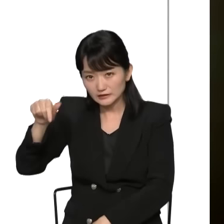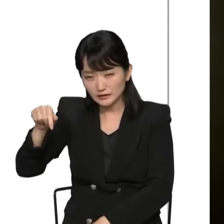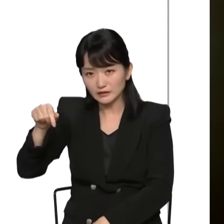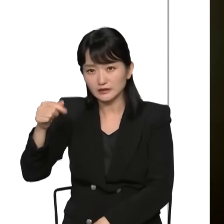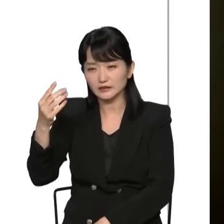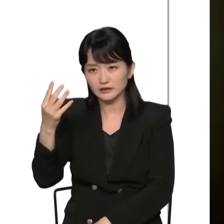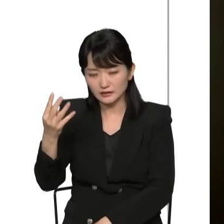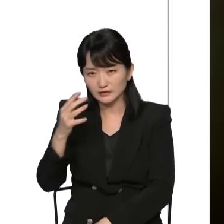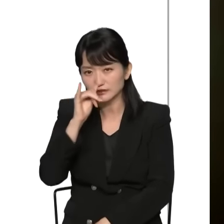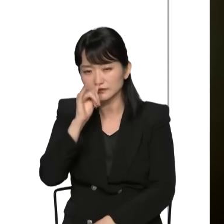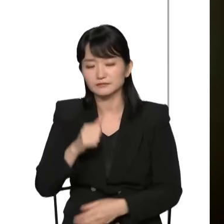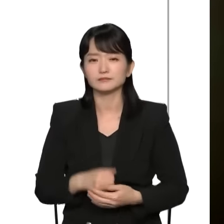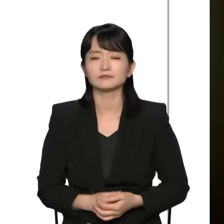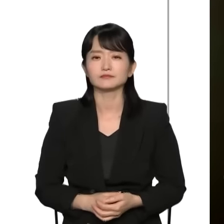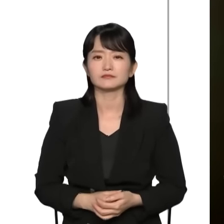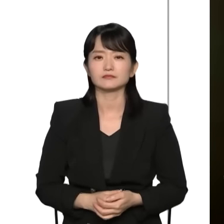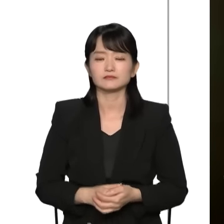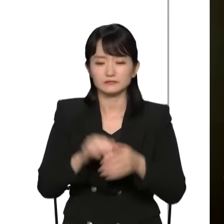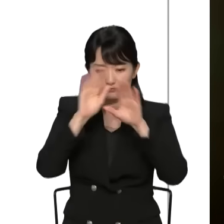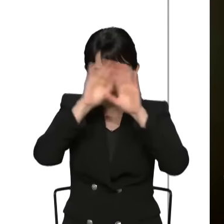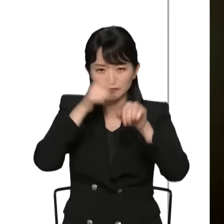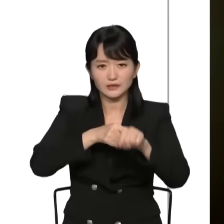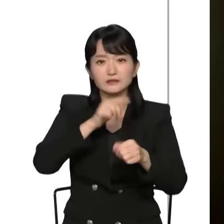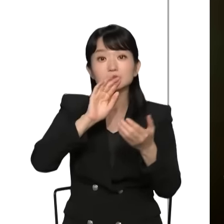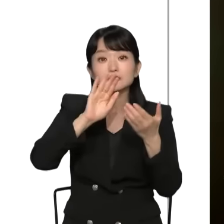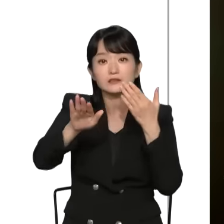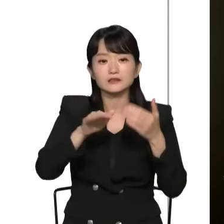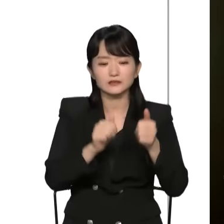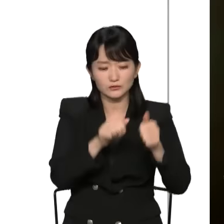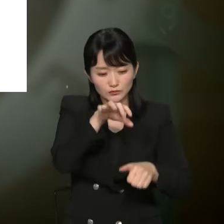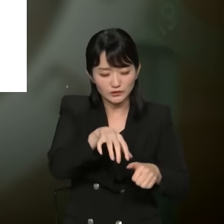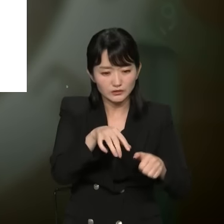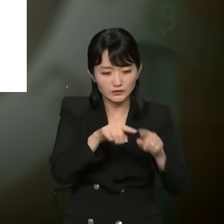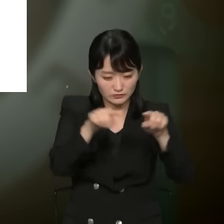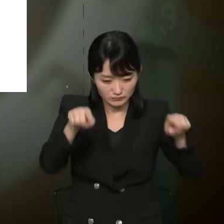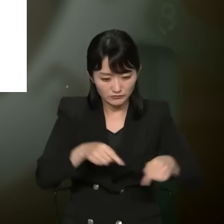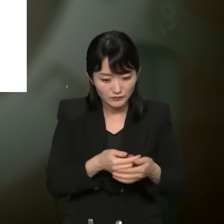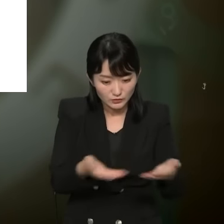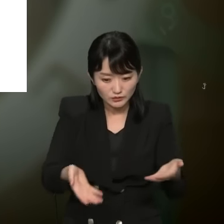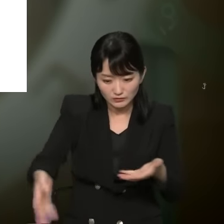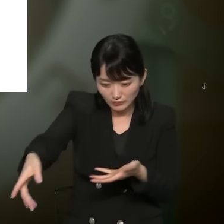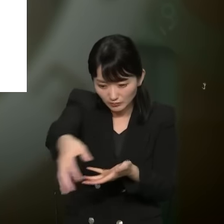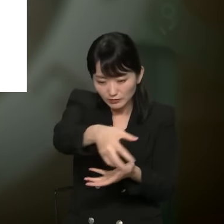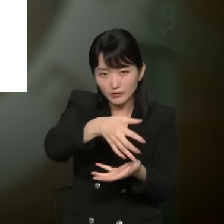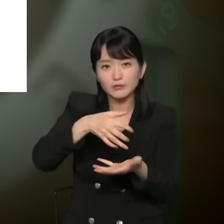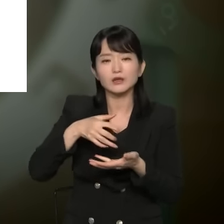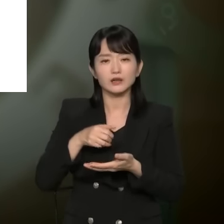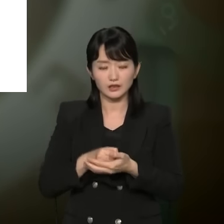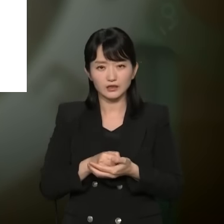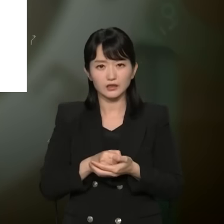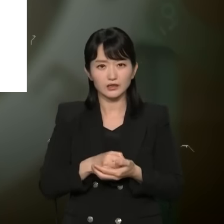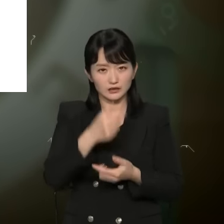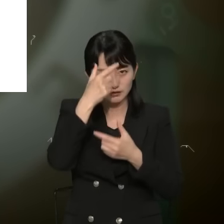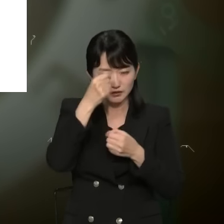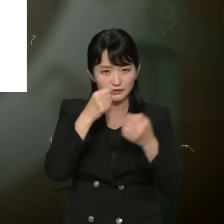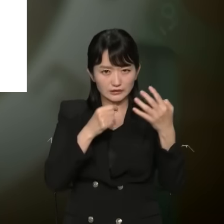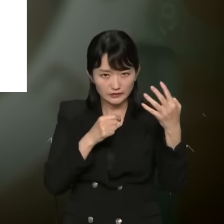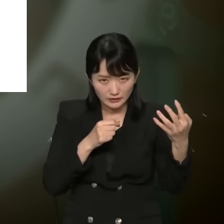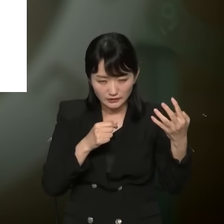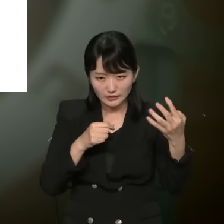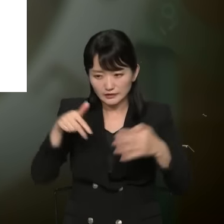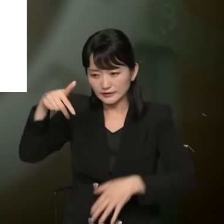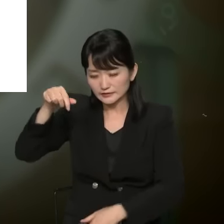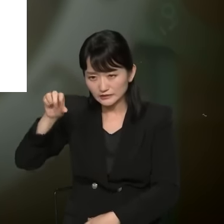1시가 조금 넘어서는 우리 고사장에선 시험지를 줬다가 걷어갔다. 정사각형에 직사각형 4개면 벡터 문제일 가능성이